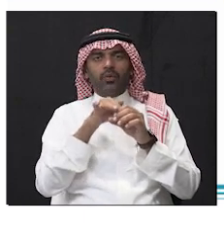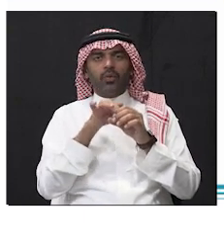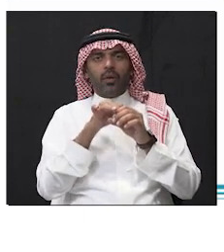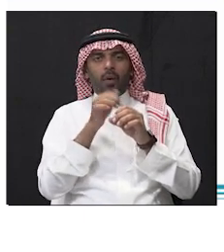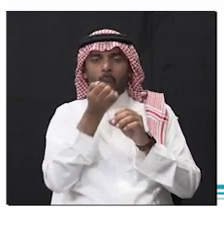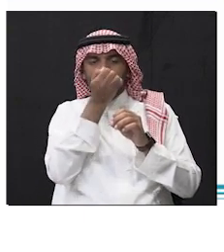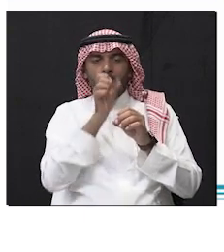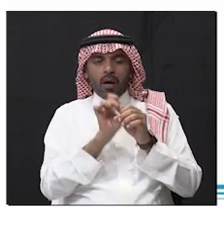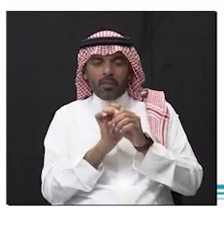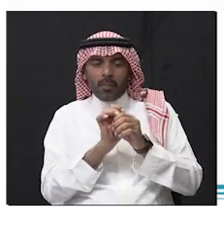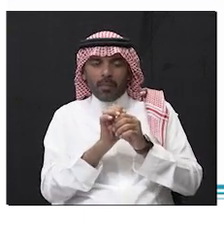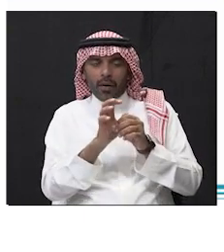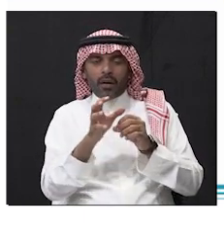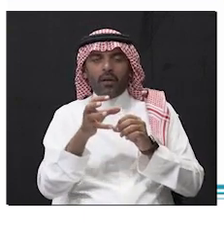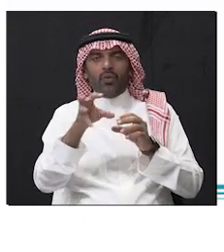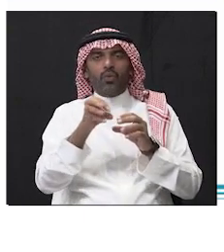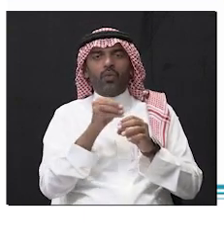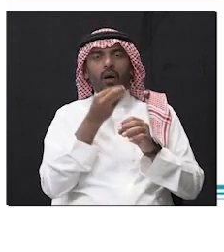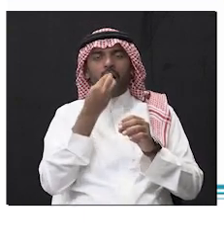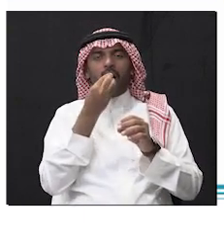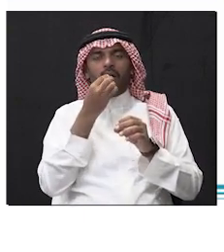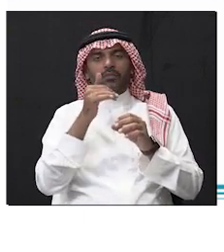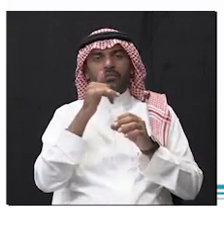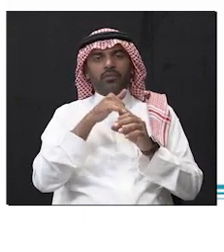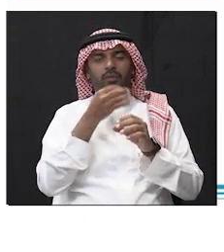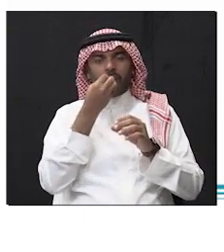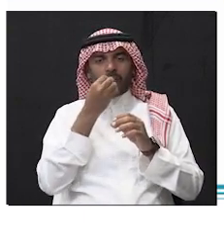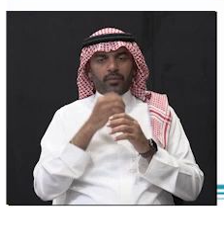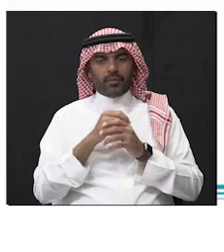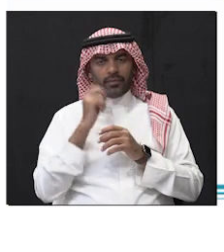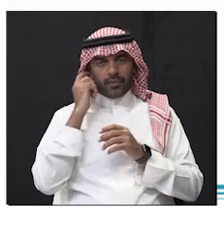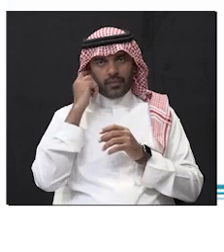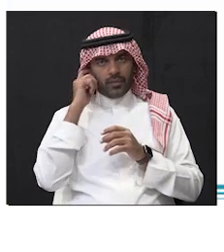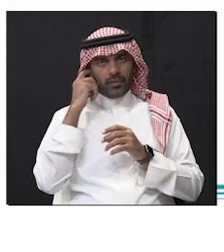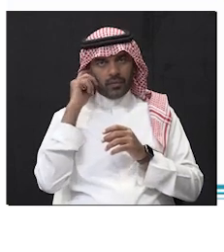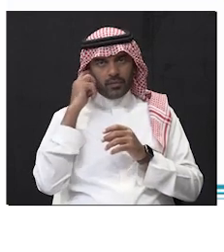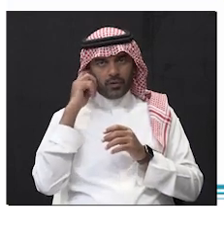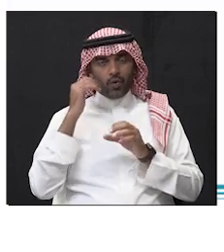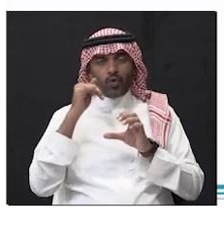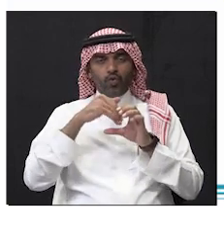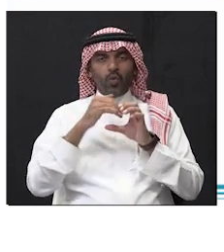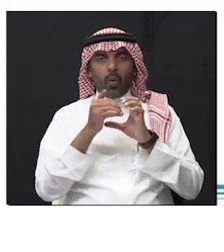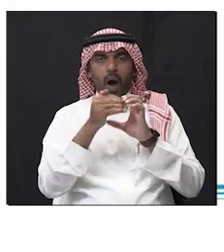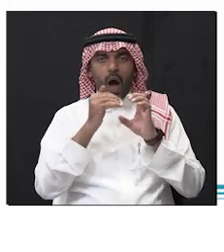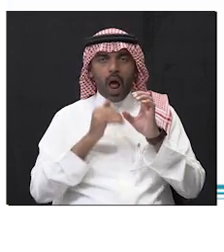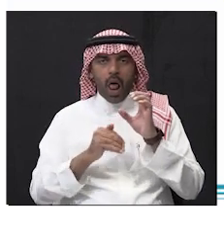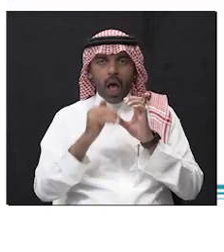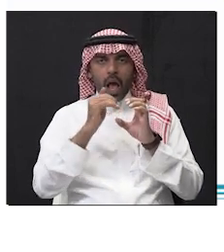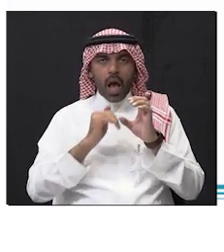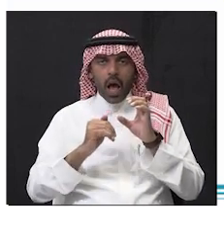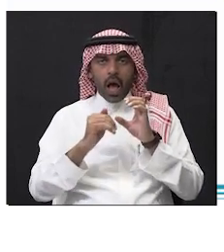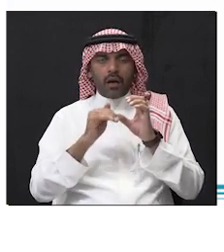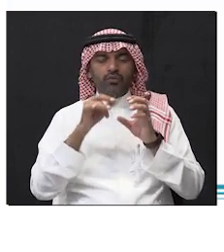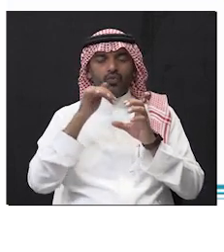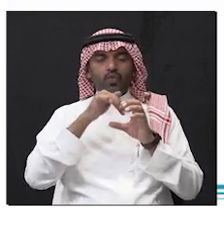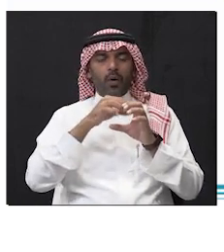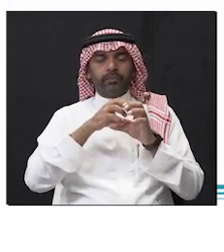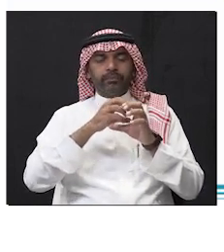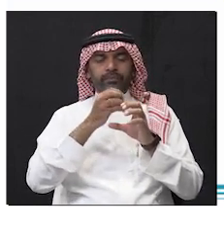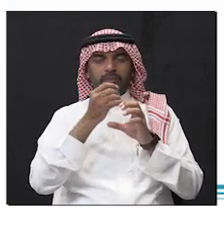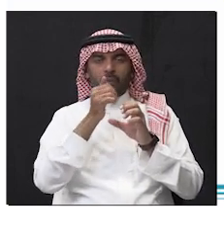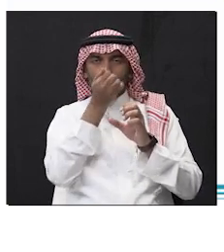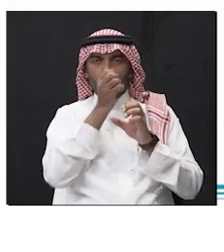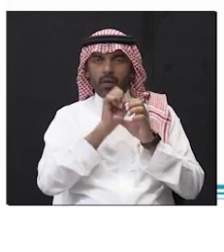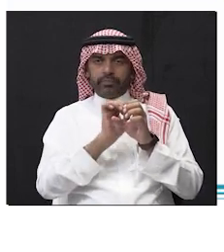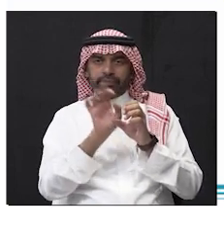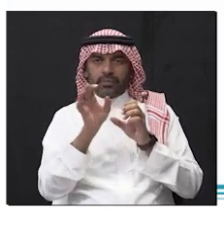مسام جسمها إلى الداخل، حيث تقوم خلايا متخصصة ببلع الطعام وهضمه، ثم بعد